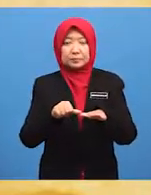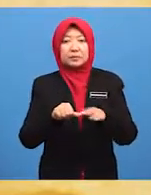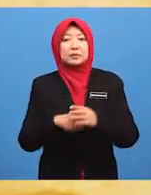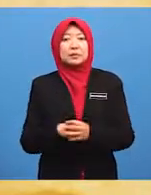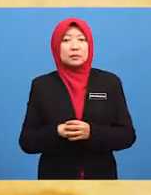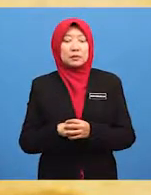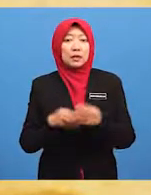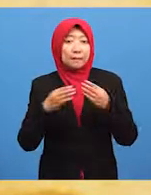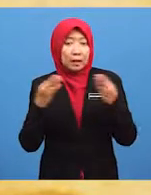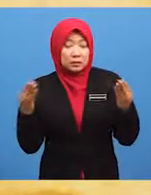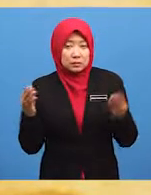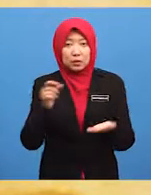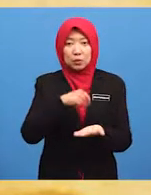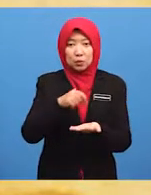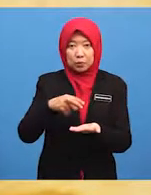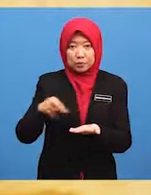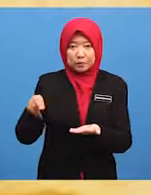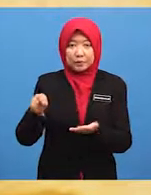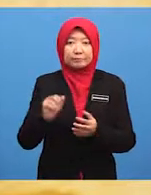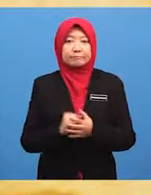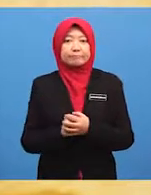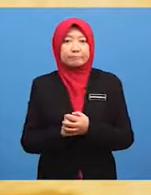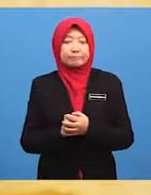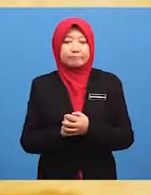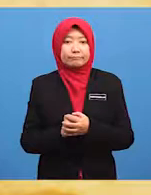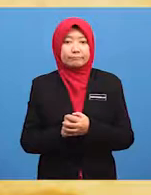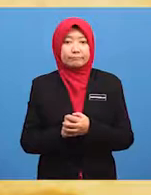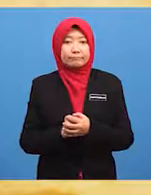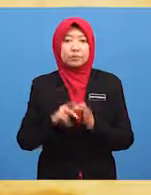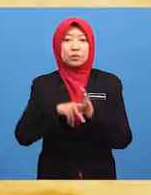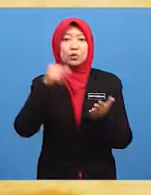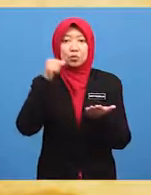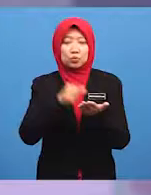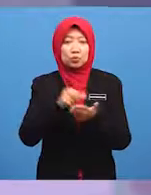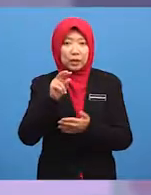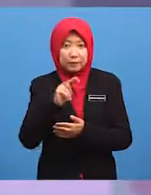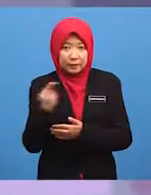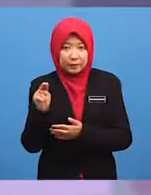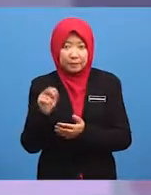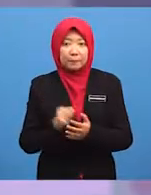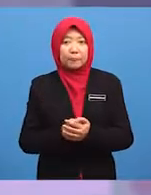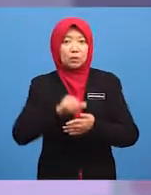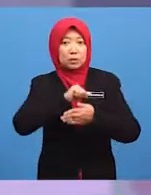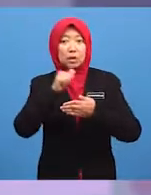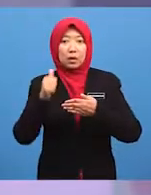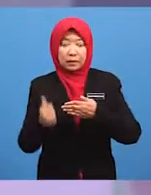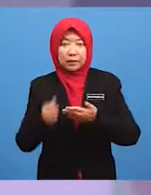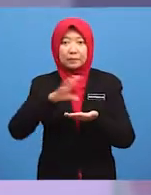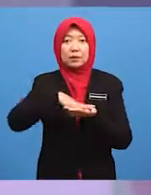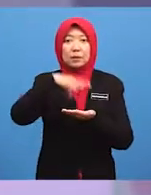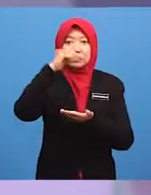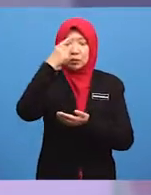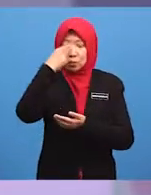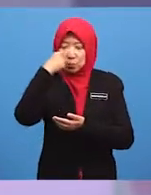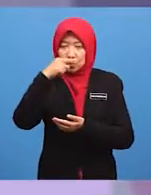tulisan. Aspek sosiobudaya yang kedua adalah persuratan. Di akhir pembelajaran untuk